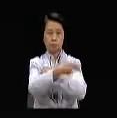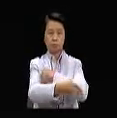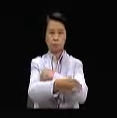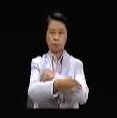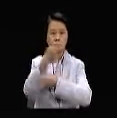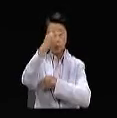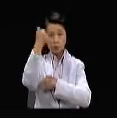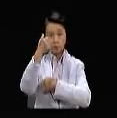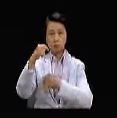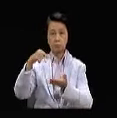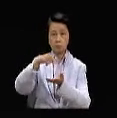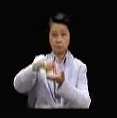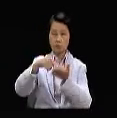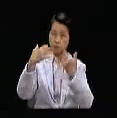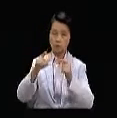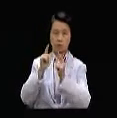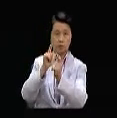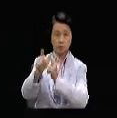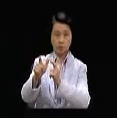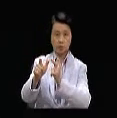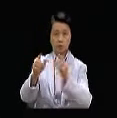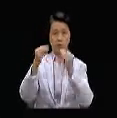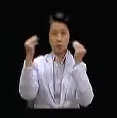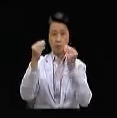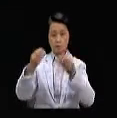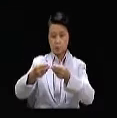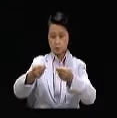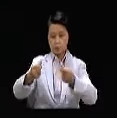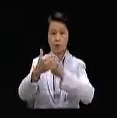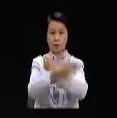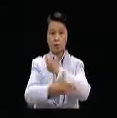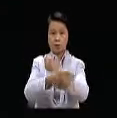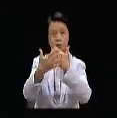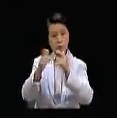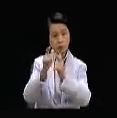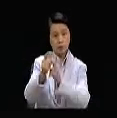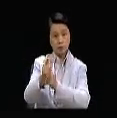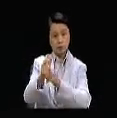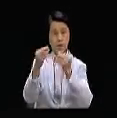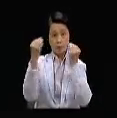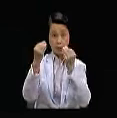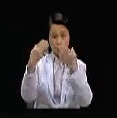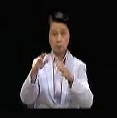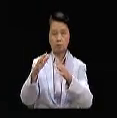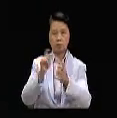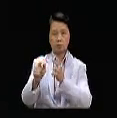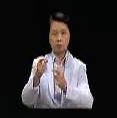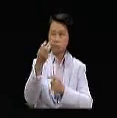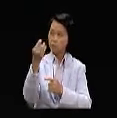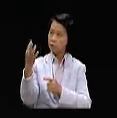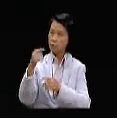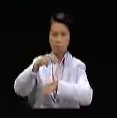Kelana Pulau ini telah pun diluluskan diperingkat majelis tanah negara merdeka negara bahwa Polmas saya lepas